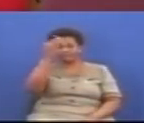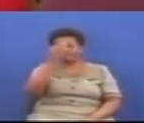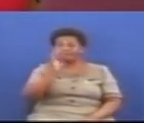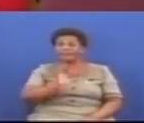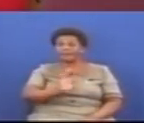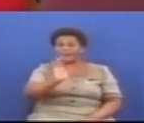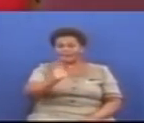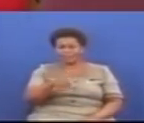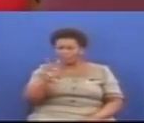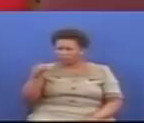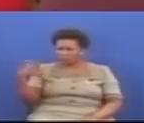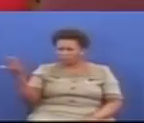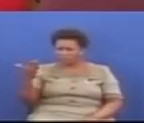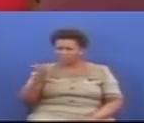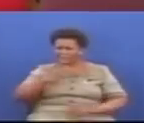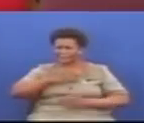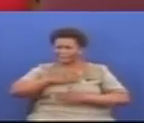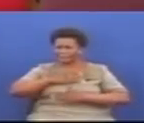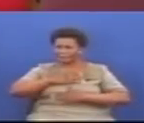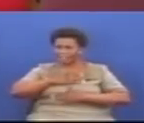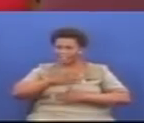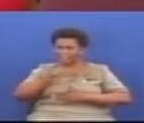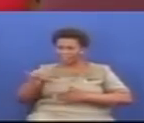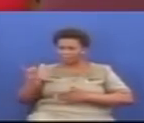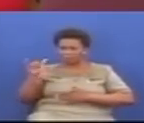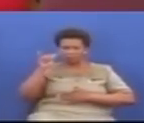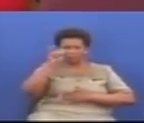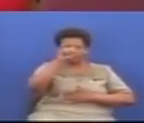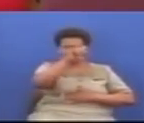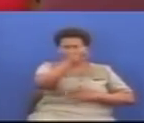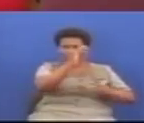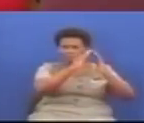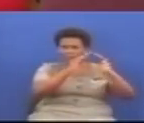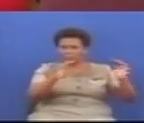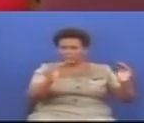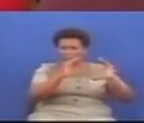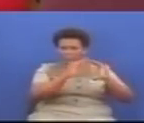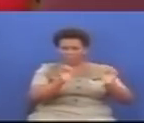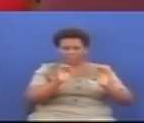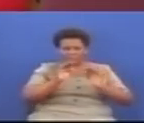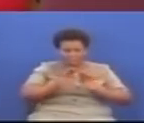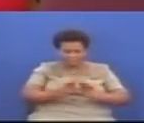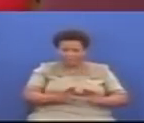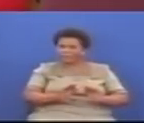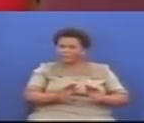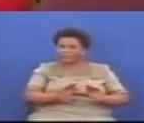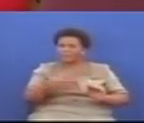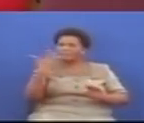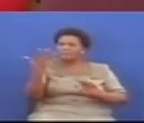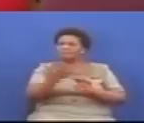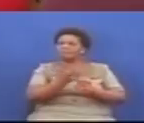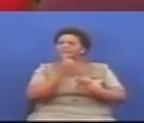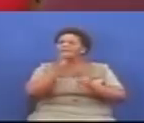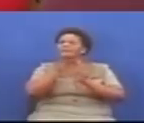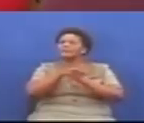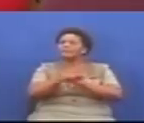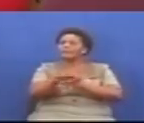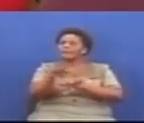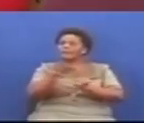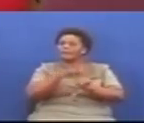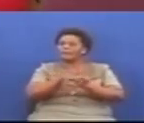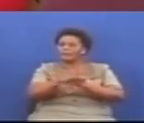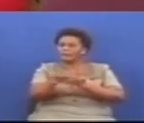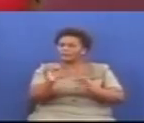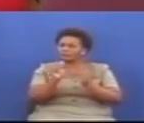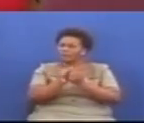ambao wana nia ya kwenda kule Misri wabakie hapa kwenye ukumbi ili wapate maelezo sasa yale technical ya mambo